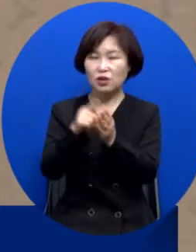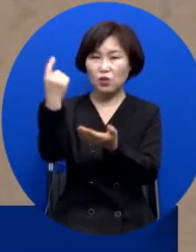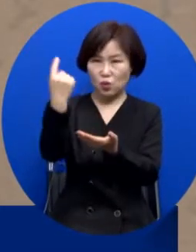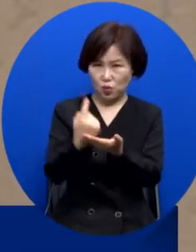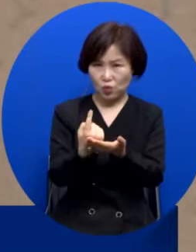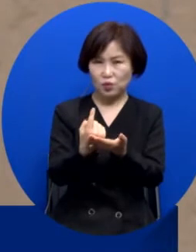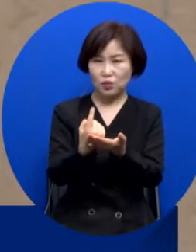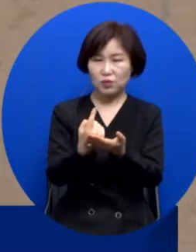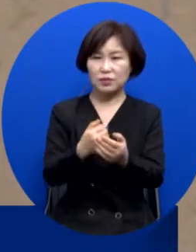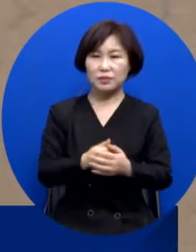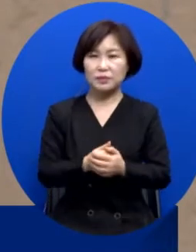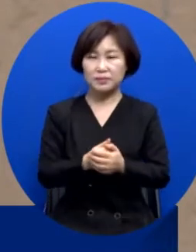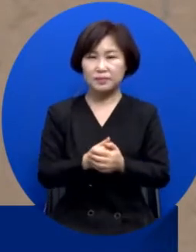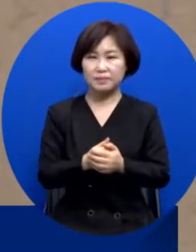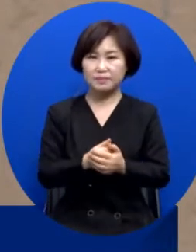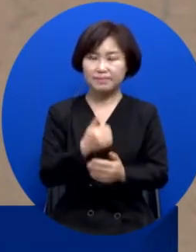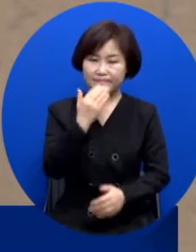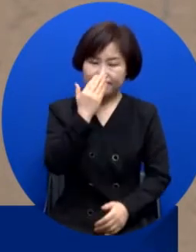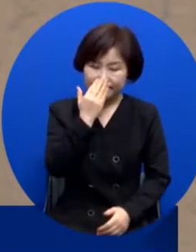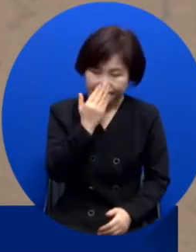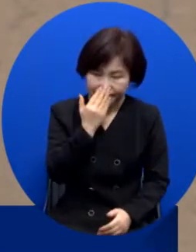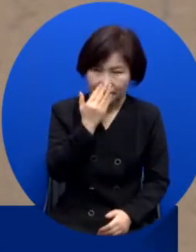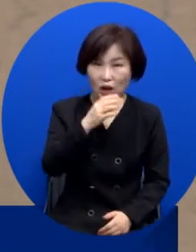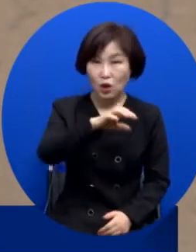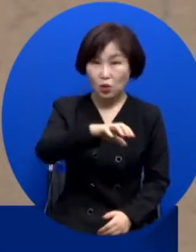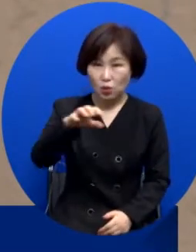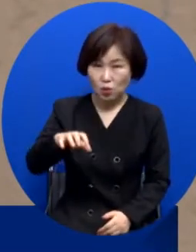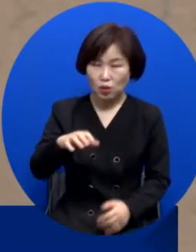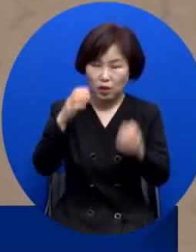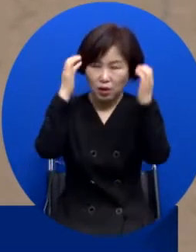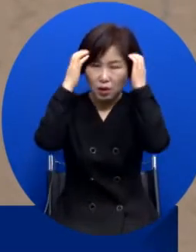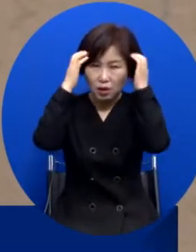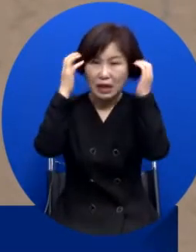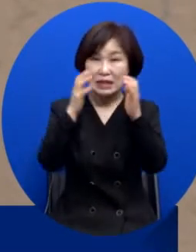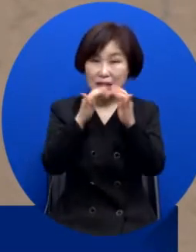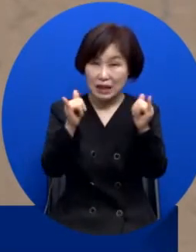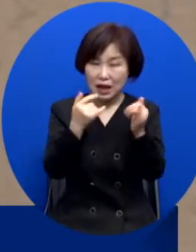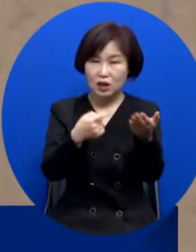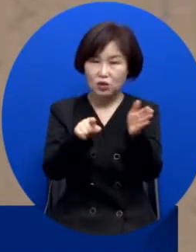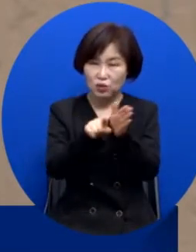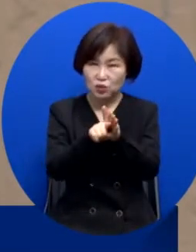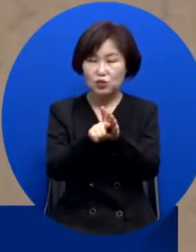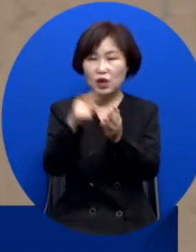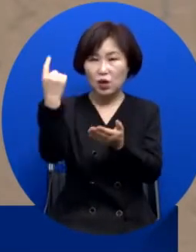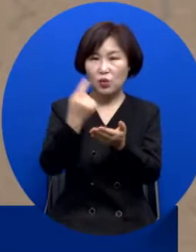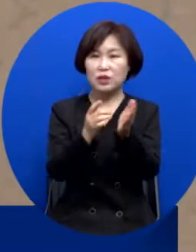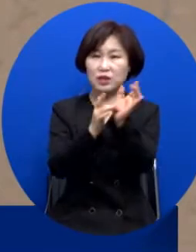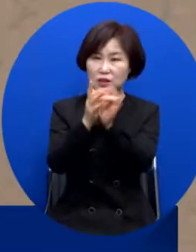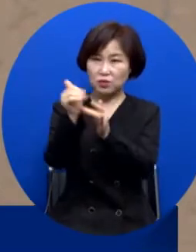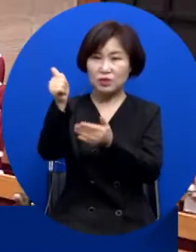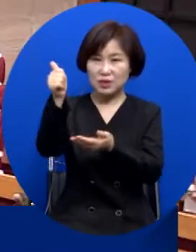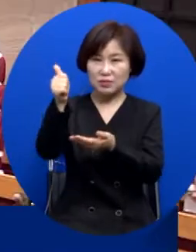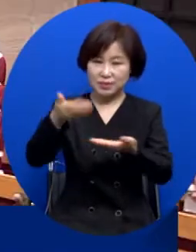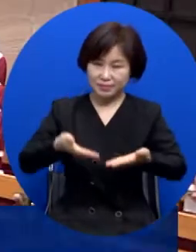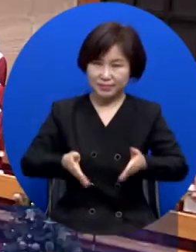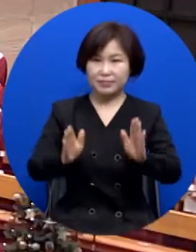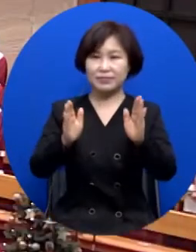보여주는 것이죠. 낮은 자리에 고통받는 이들 곁에 오시기 위해서 탄생하신